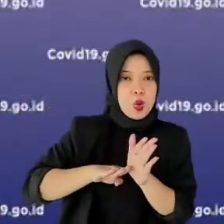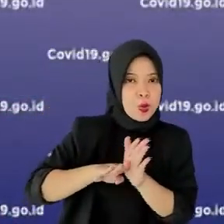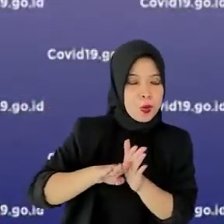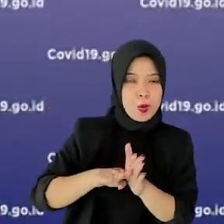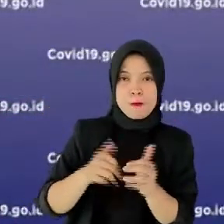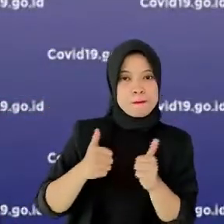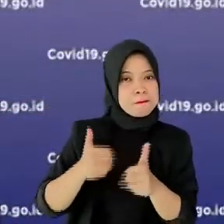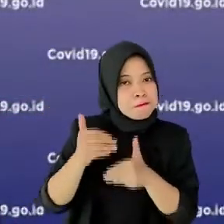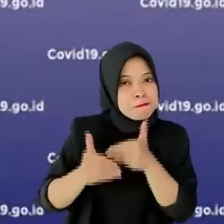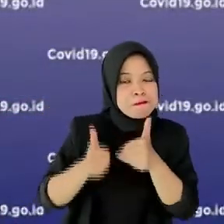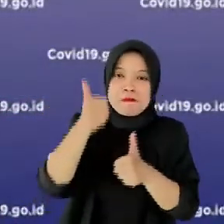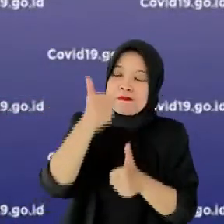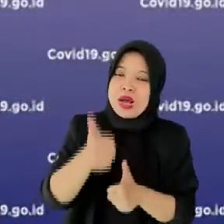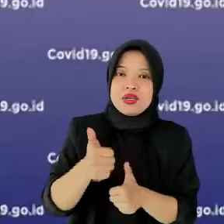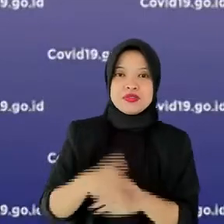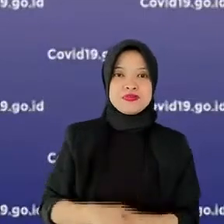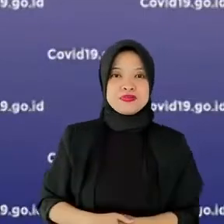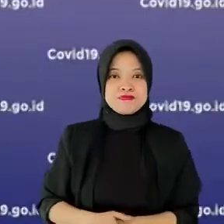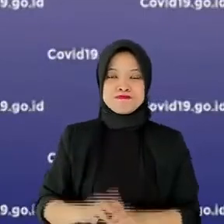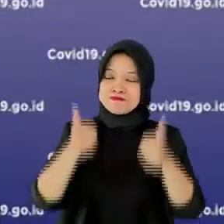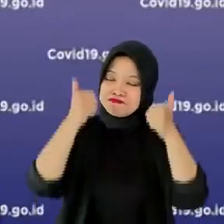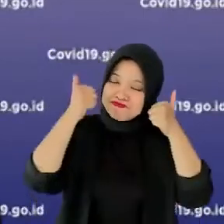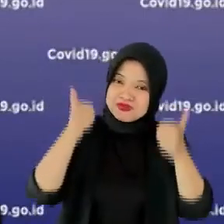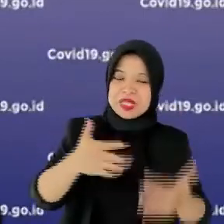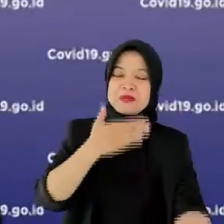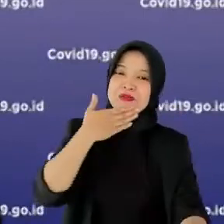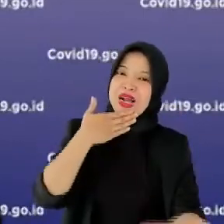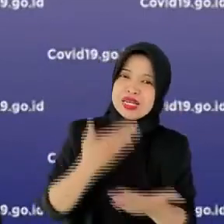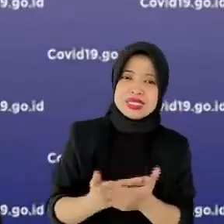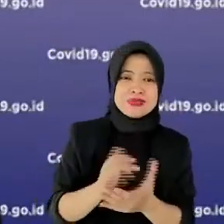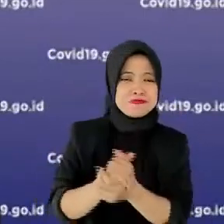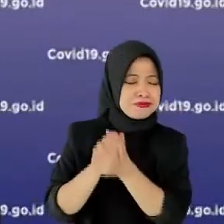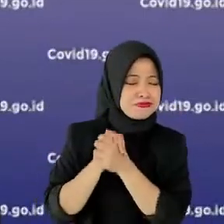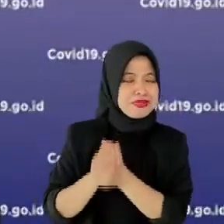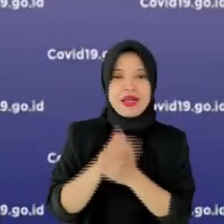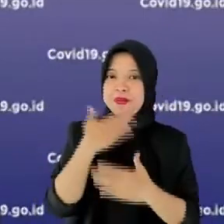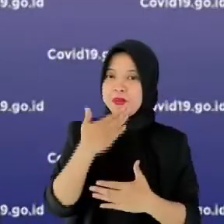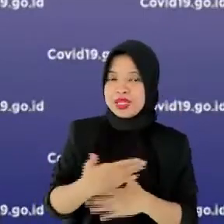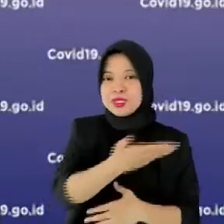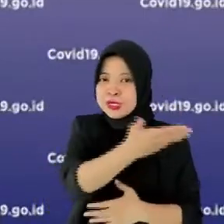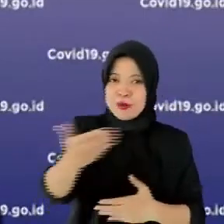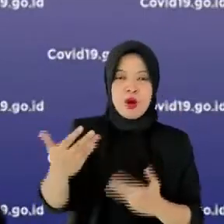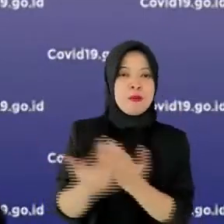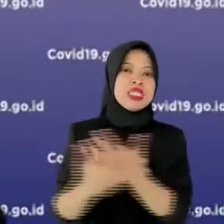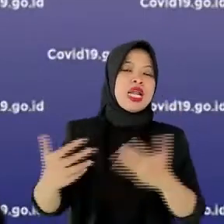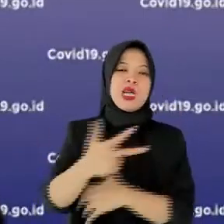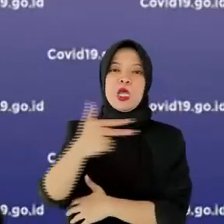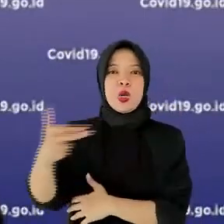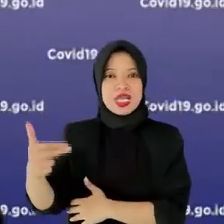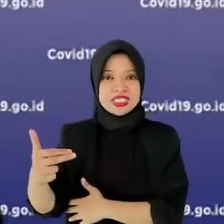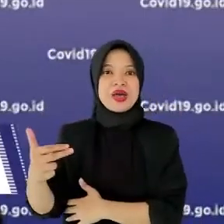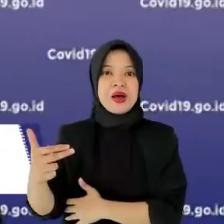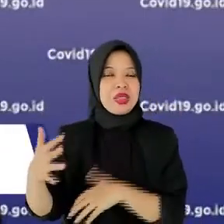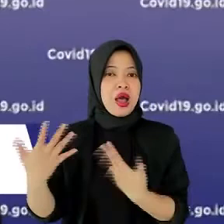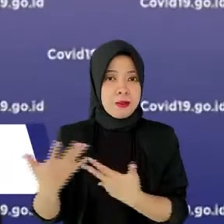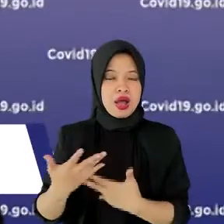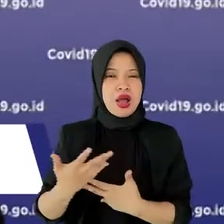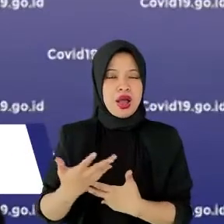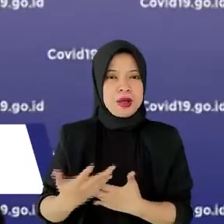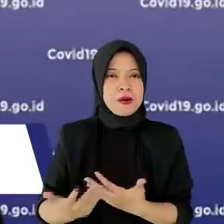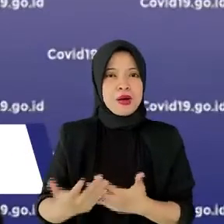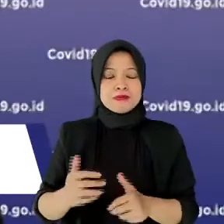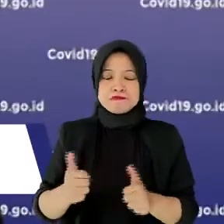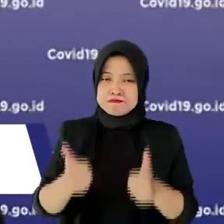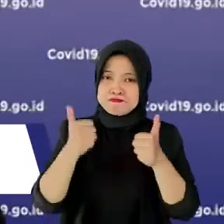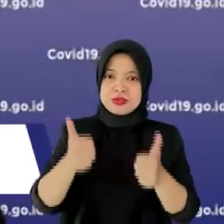sekali. Kembali saya ingin mengapresiasi seluruh pihak, seluruh masyarakat Indonesia. Lagi-lagi tidak akan